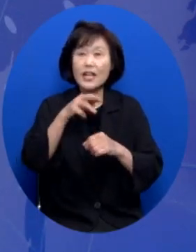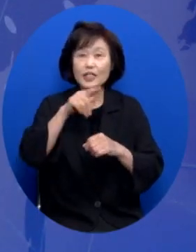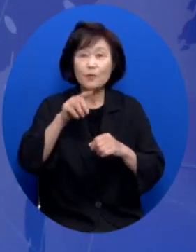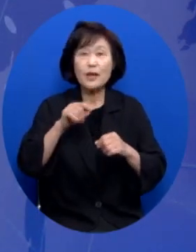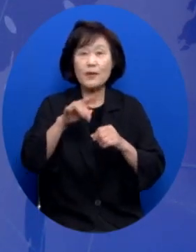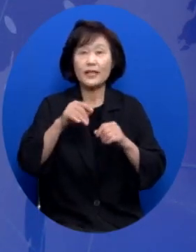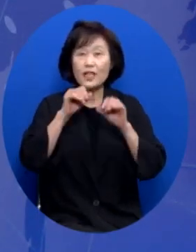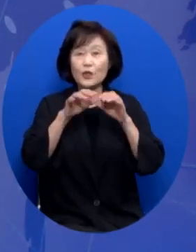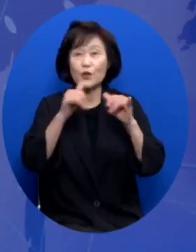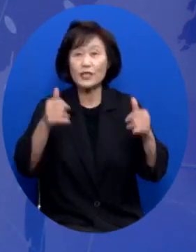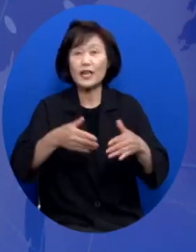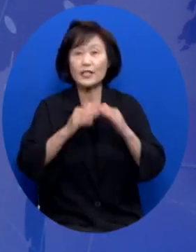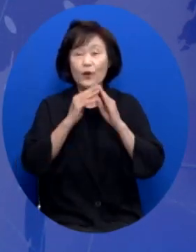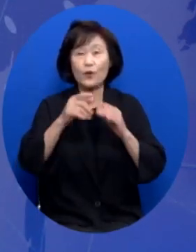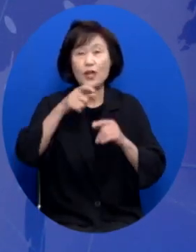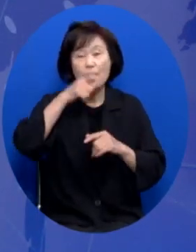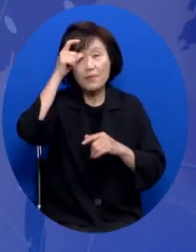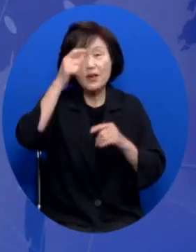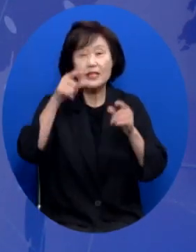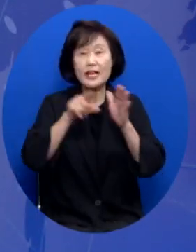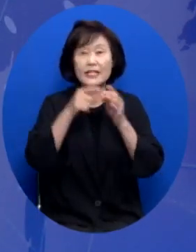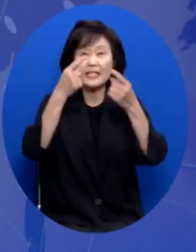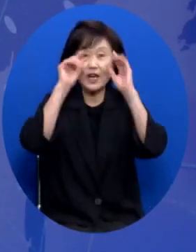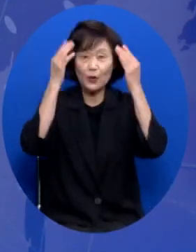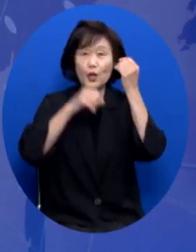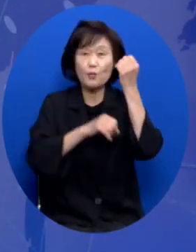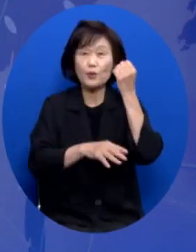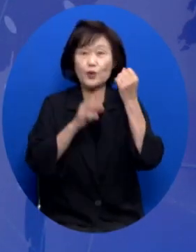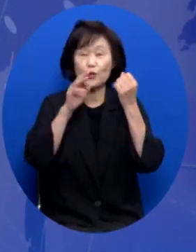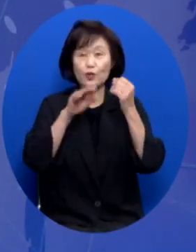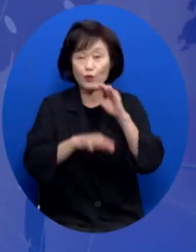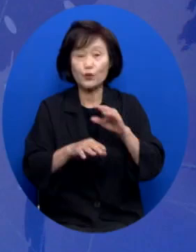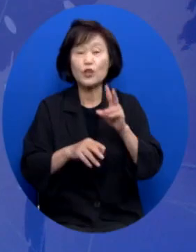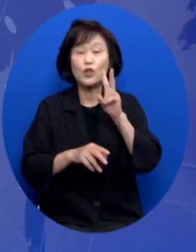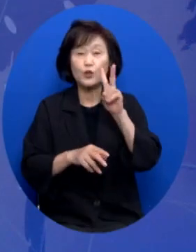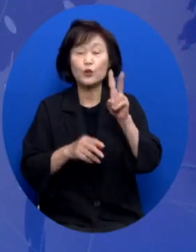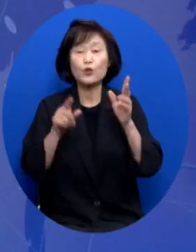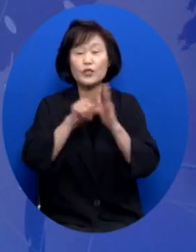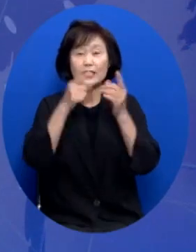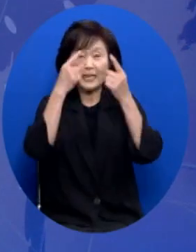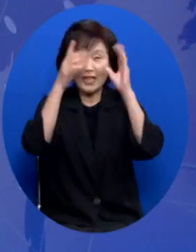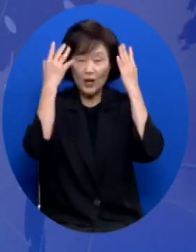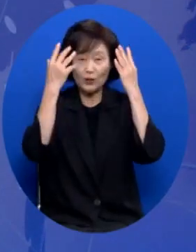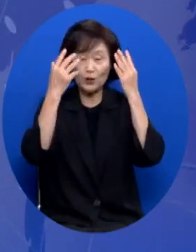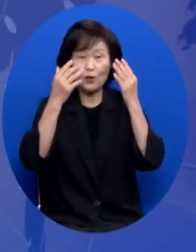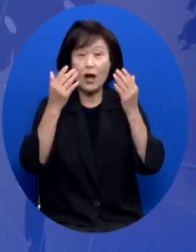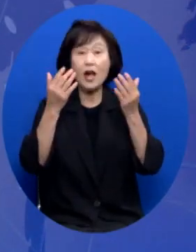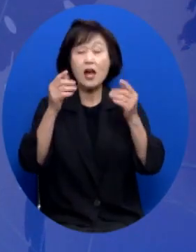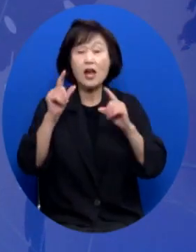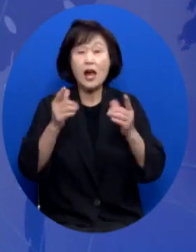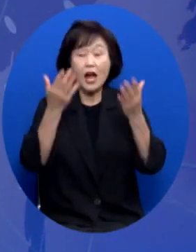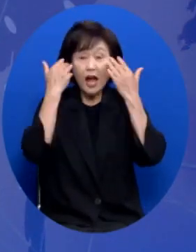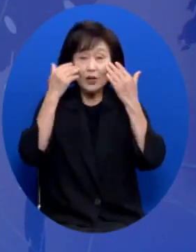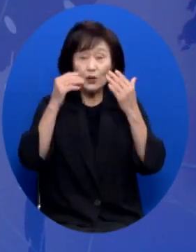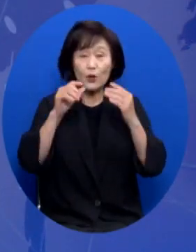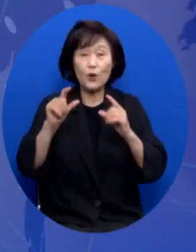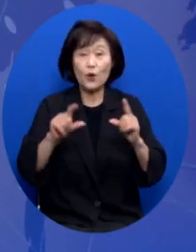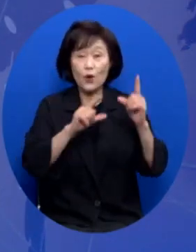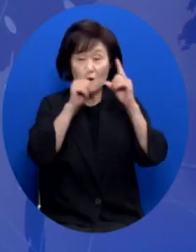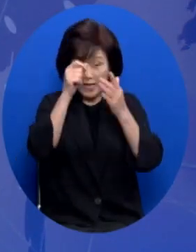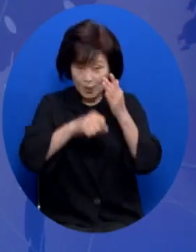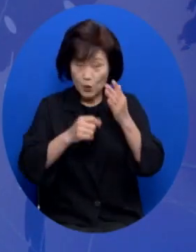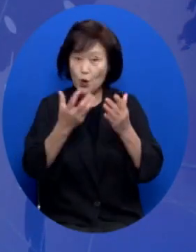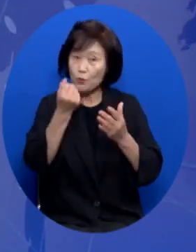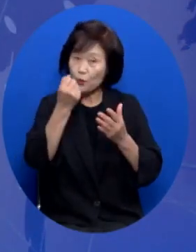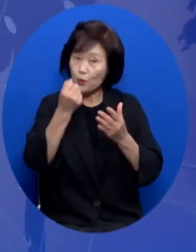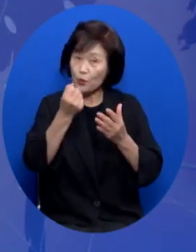세운 평양신학교의 뿌리를 둔 두 신학대 중 장신대가 학적부를 갖게 된 계기 궁금해졌습니다.